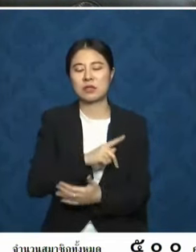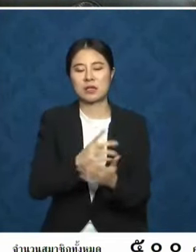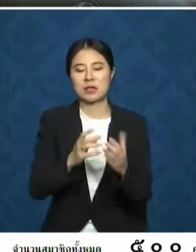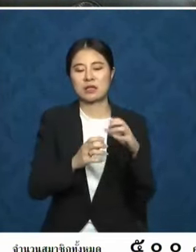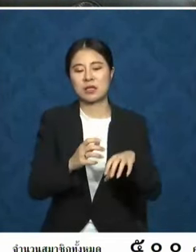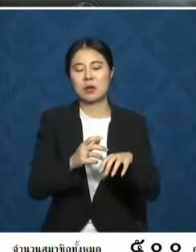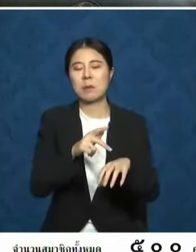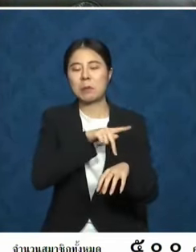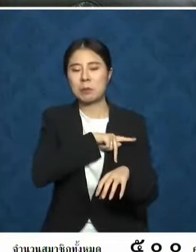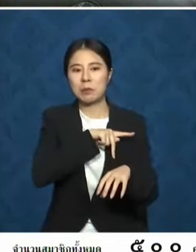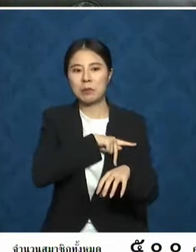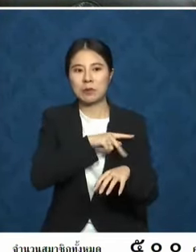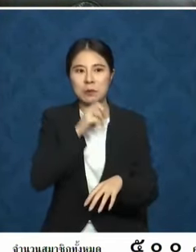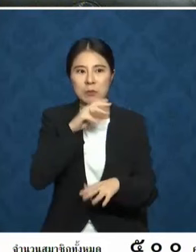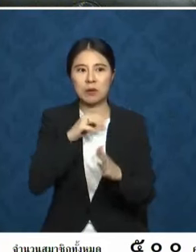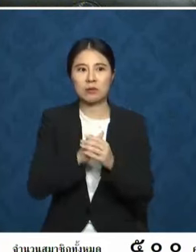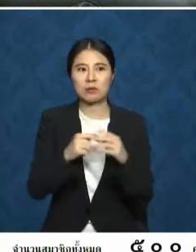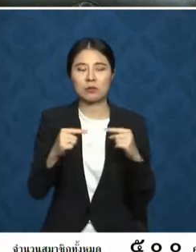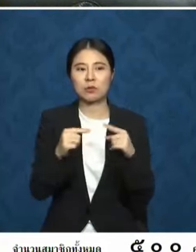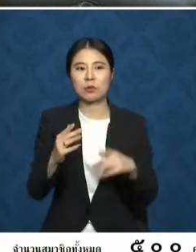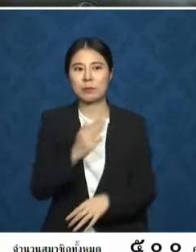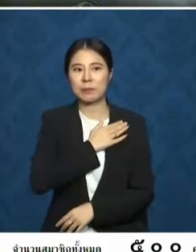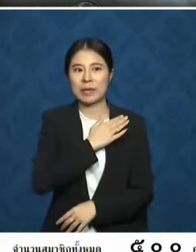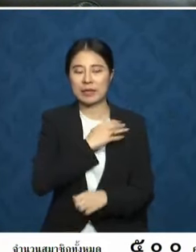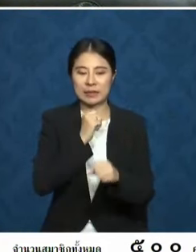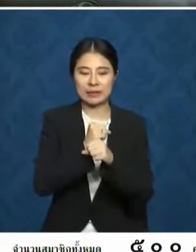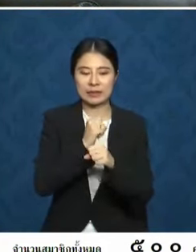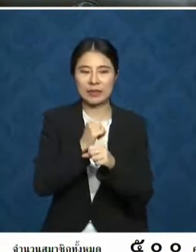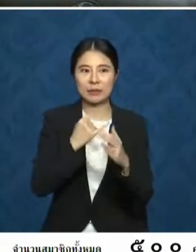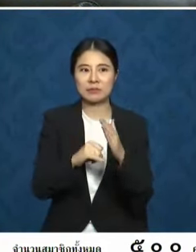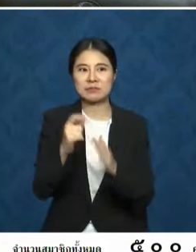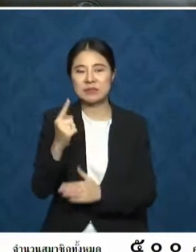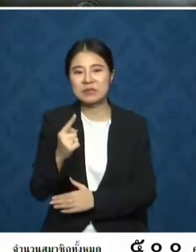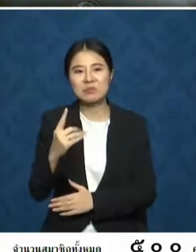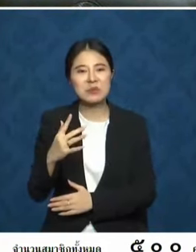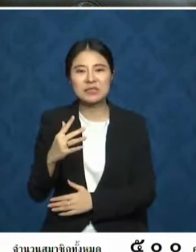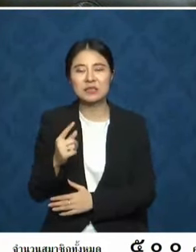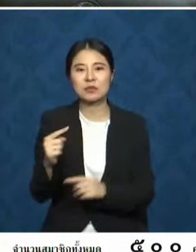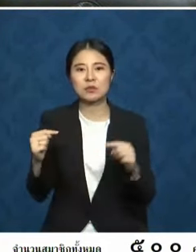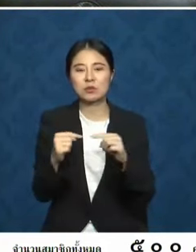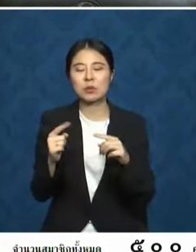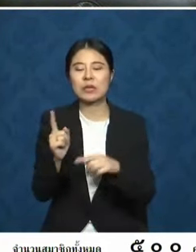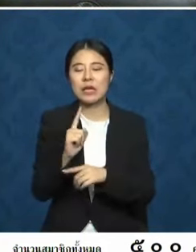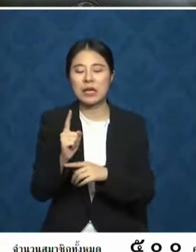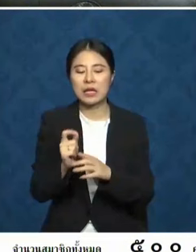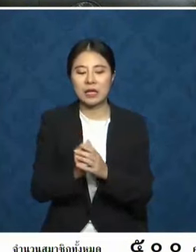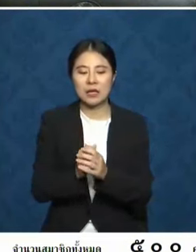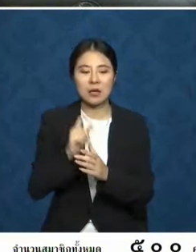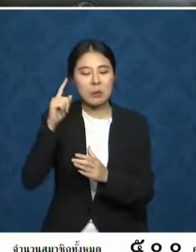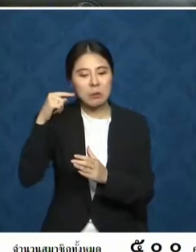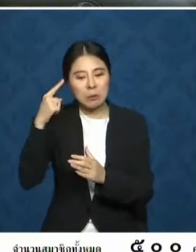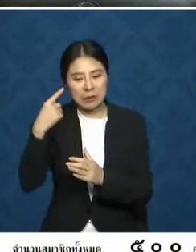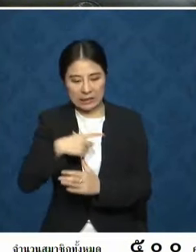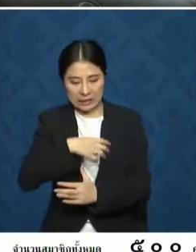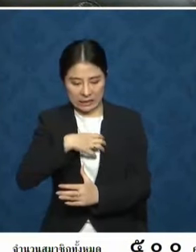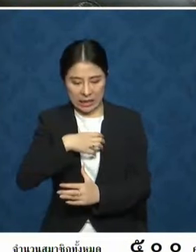เพื่จะไปอธิบายกัพระที่นอกล้ Jesúsผมไมรู้วา มจริ ไม่จร knockingททำเสน่ ทำอิทธตก